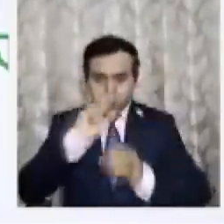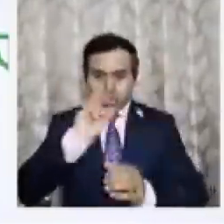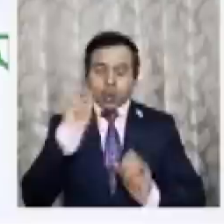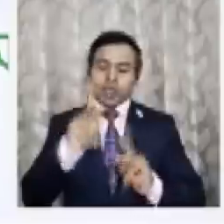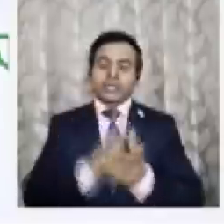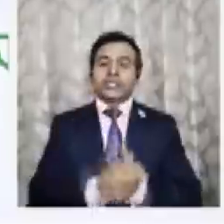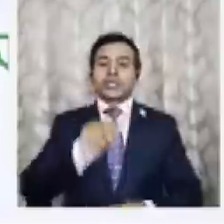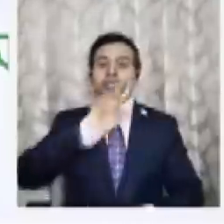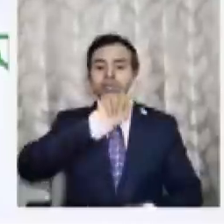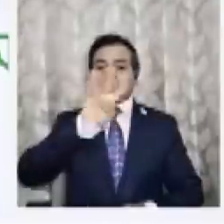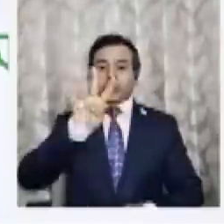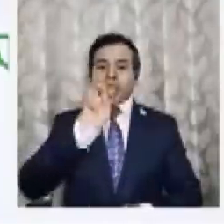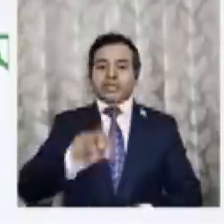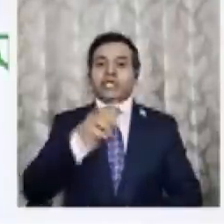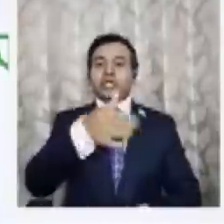মোট পরীক্ষা হয়েছে